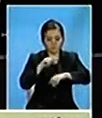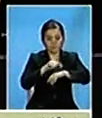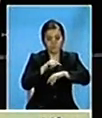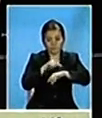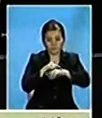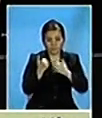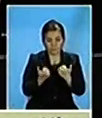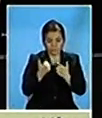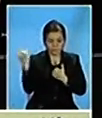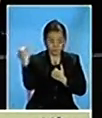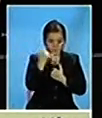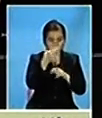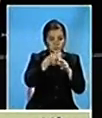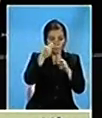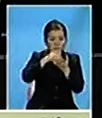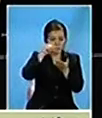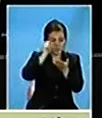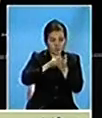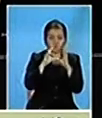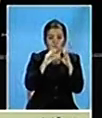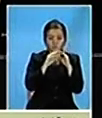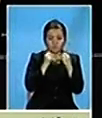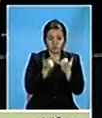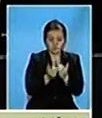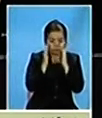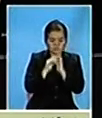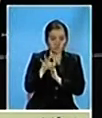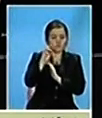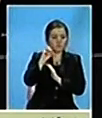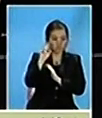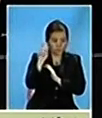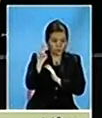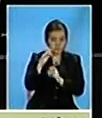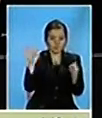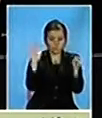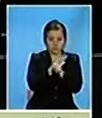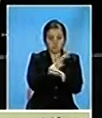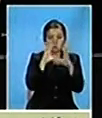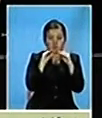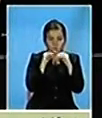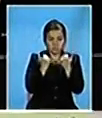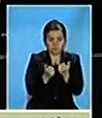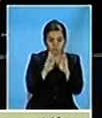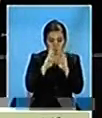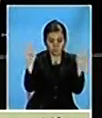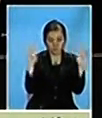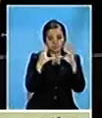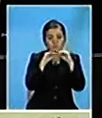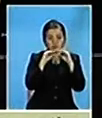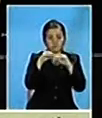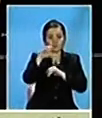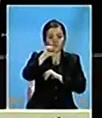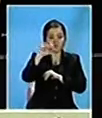ชิกมาลงชื่อประชุมนะครับ82ท่านครบองค์ประชุมนะครับผมขอเปิดการประชุมวุฒิสภ